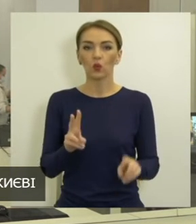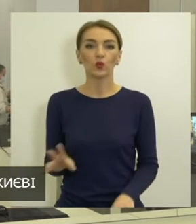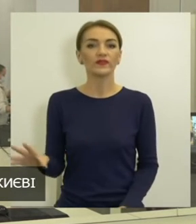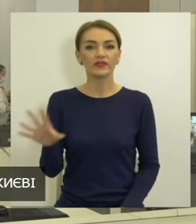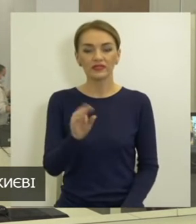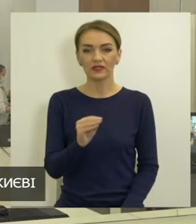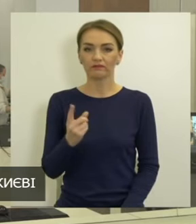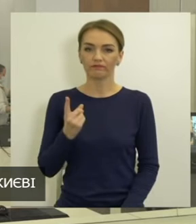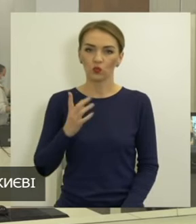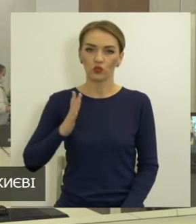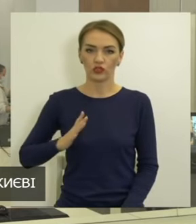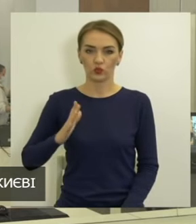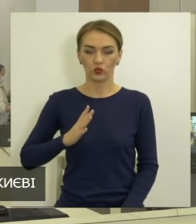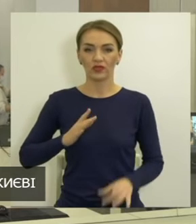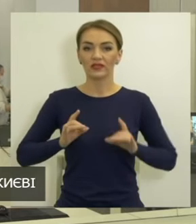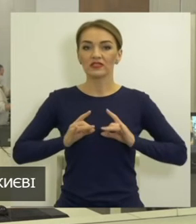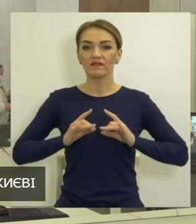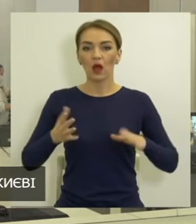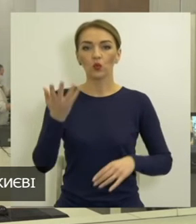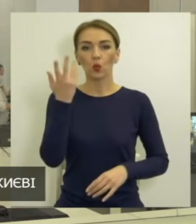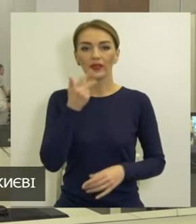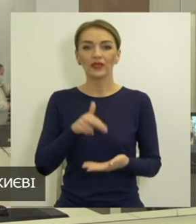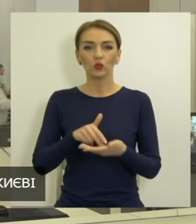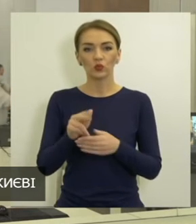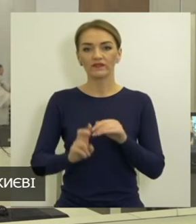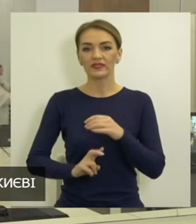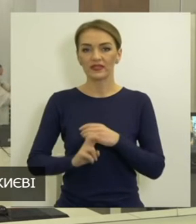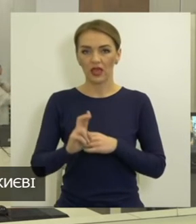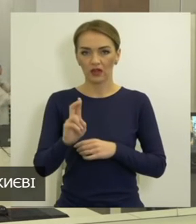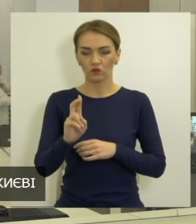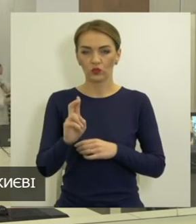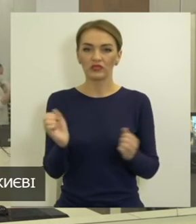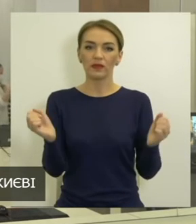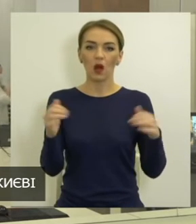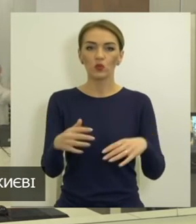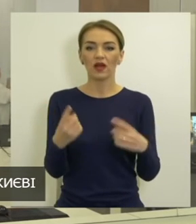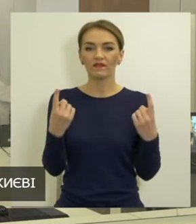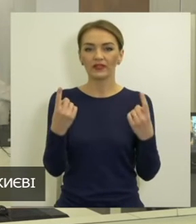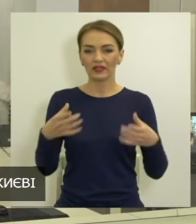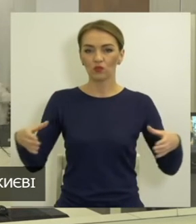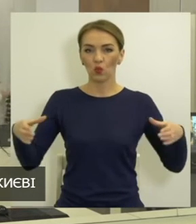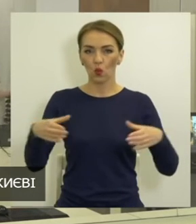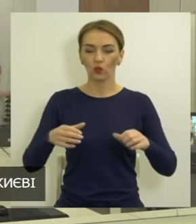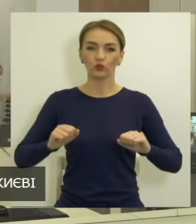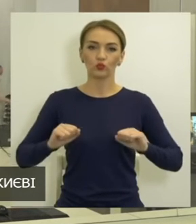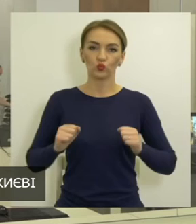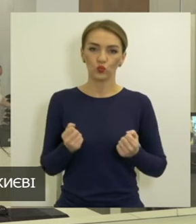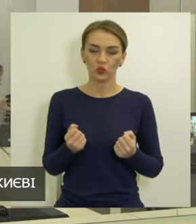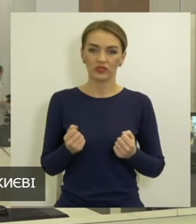всі очікують, свято, коли йдуть в церкву, коли збираються великим колом